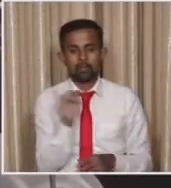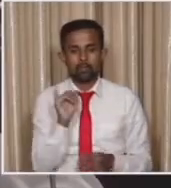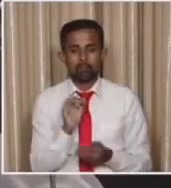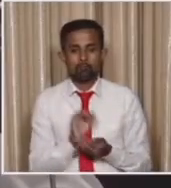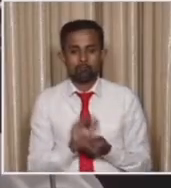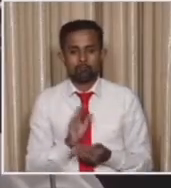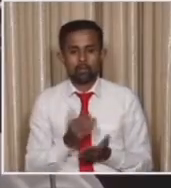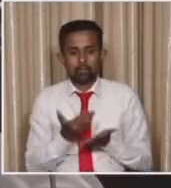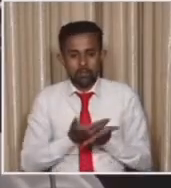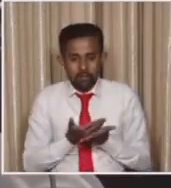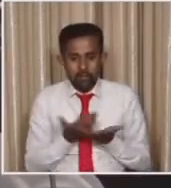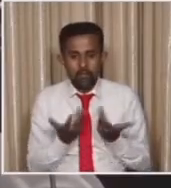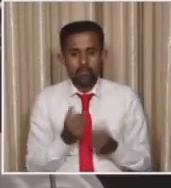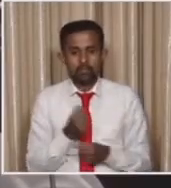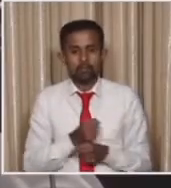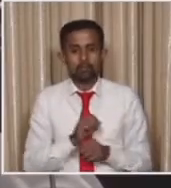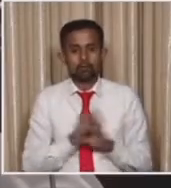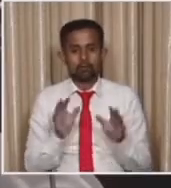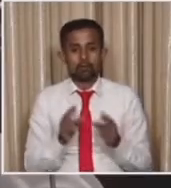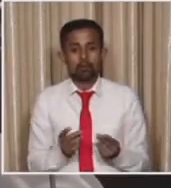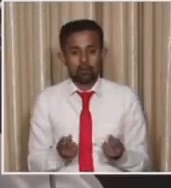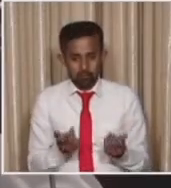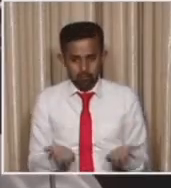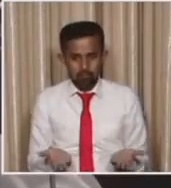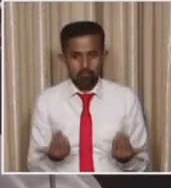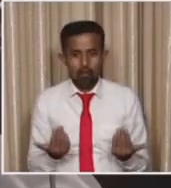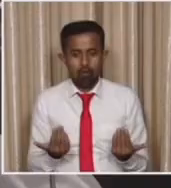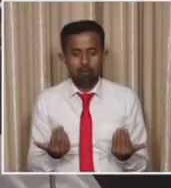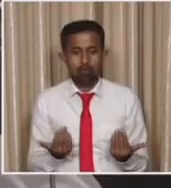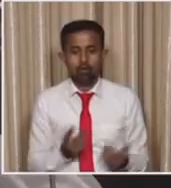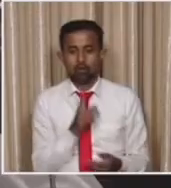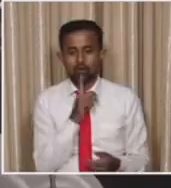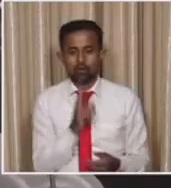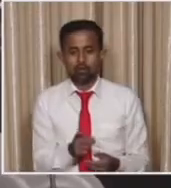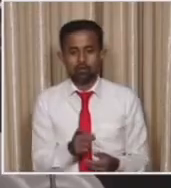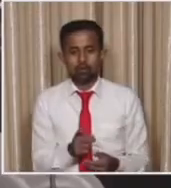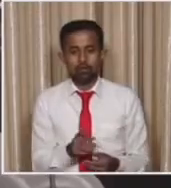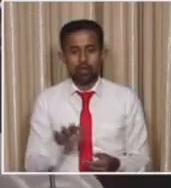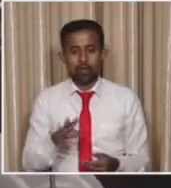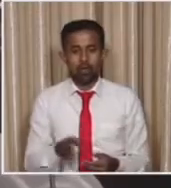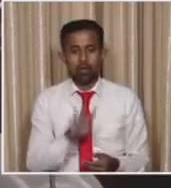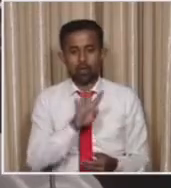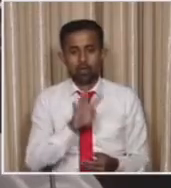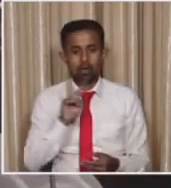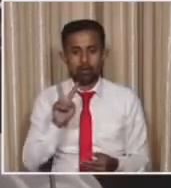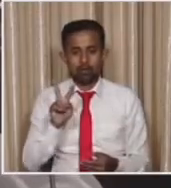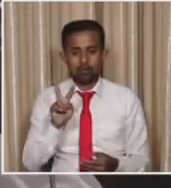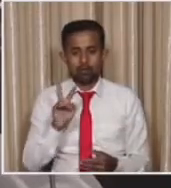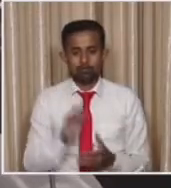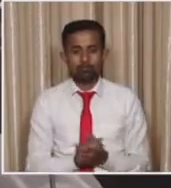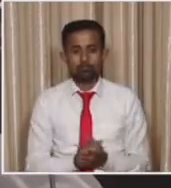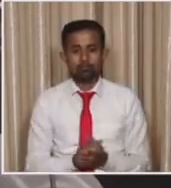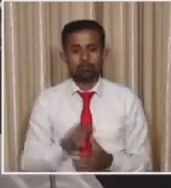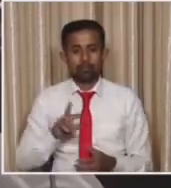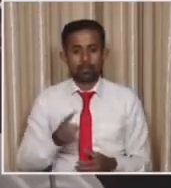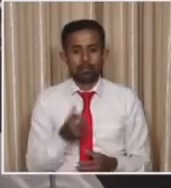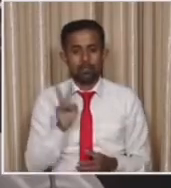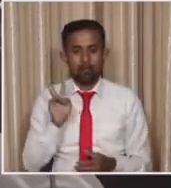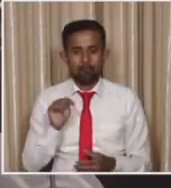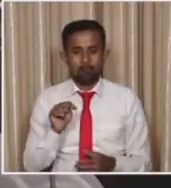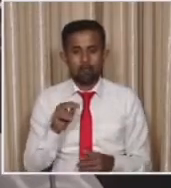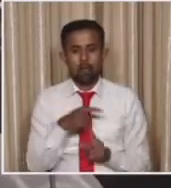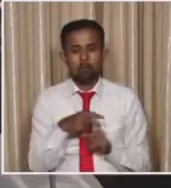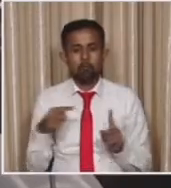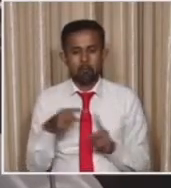pamanai itiri pramanayat gasset karanna apramadiwa katayutu karanna kiyala illenawa me 442 en 220 ak pamana